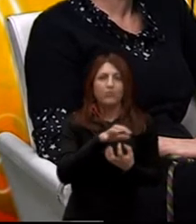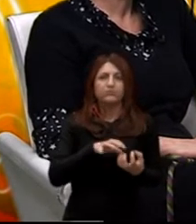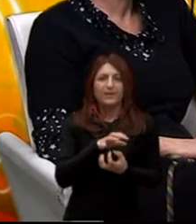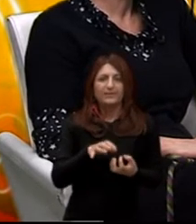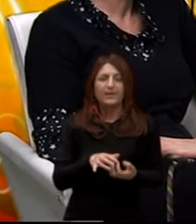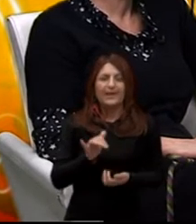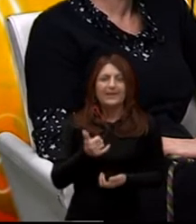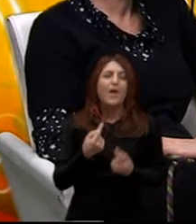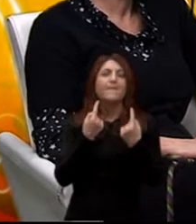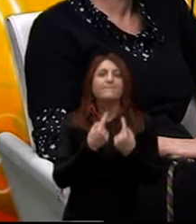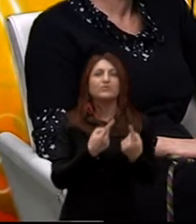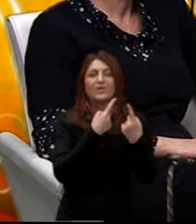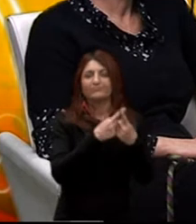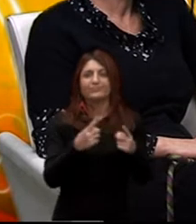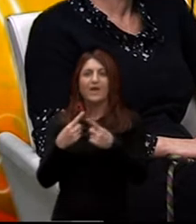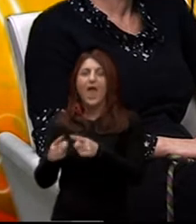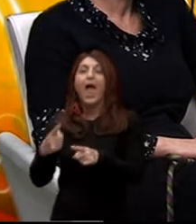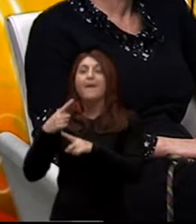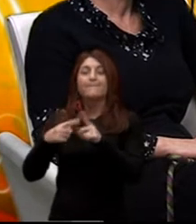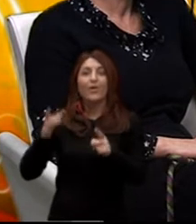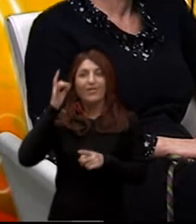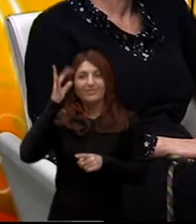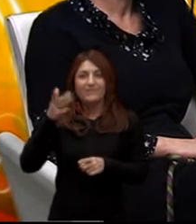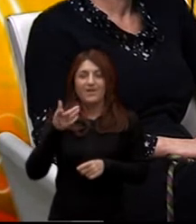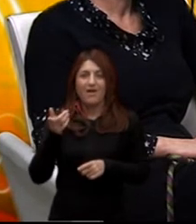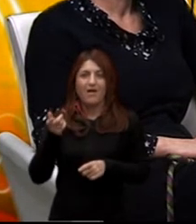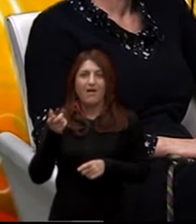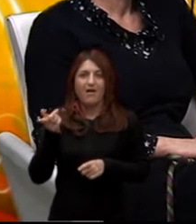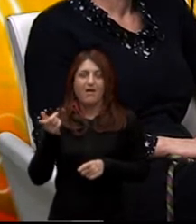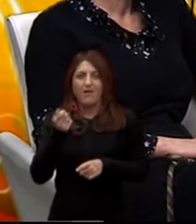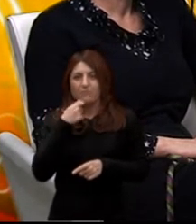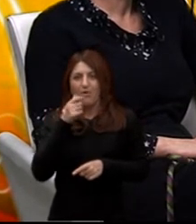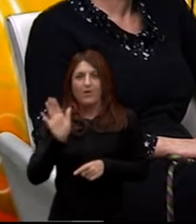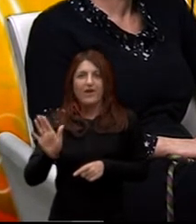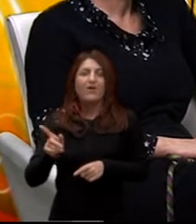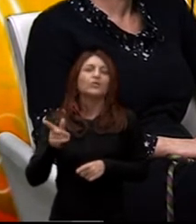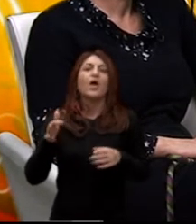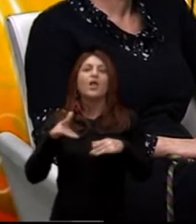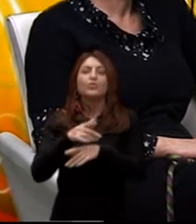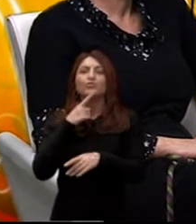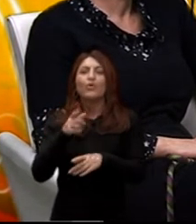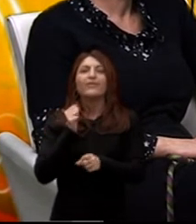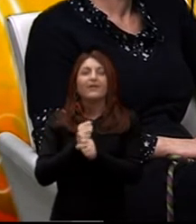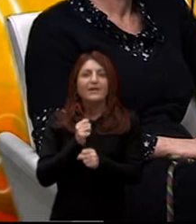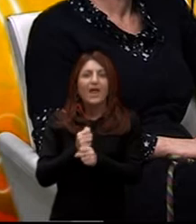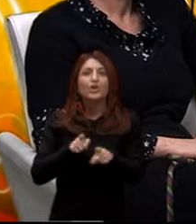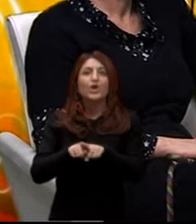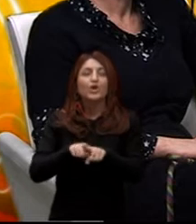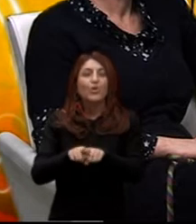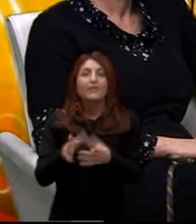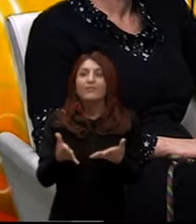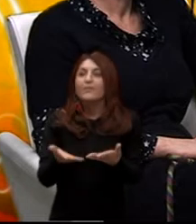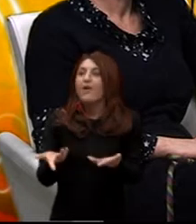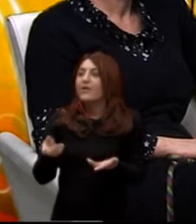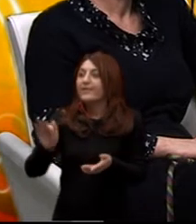da, postoji isto tako. A poldnevni boravak je drugi dio priče, to je za roditelje koji rade i koji zapravo nemaju kud s tim